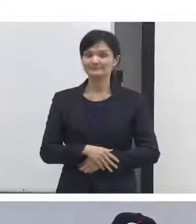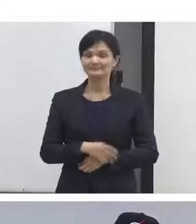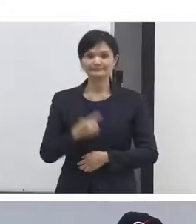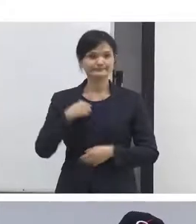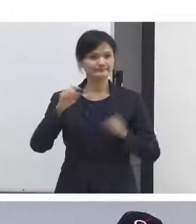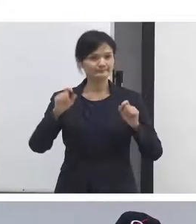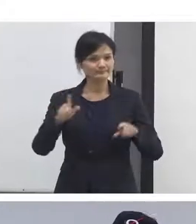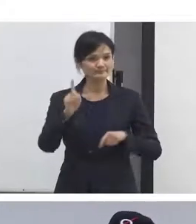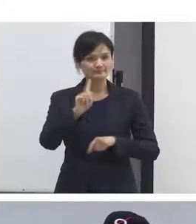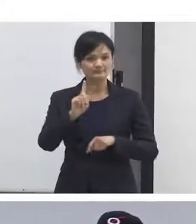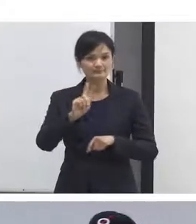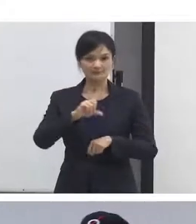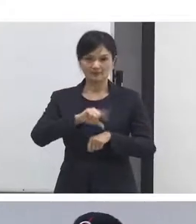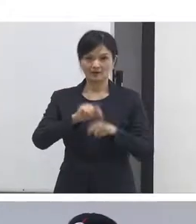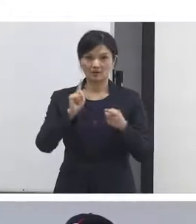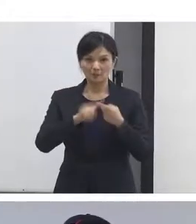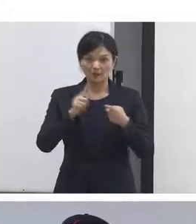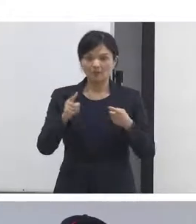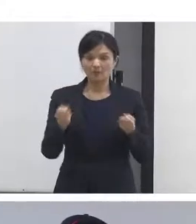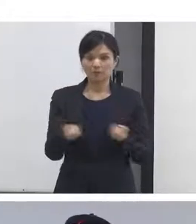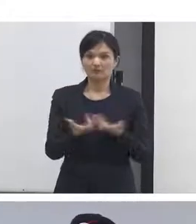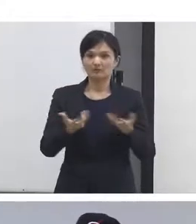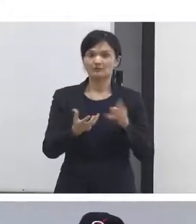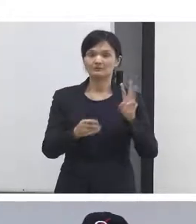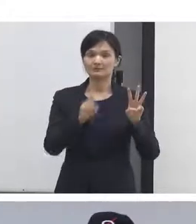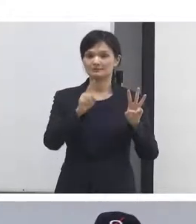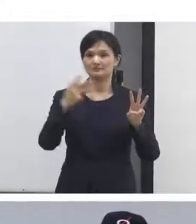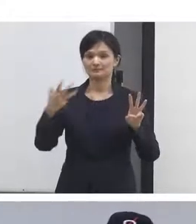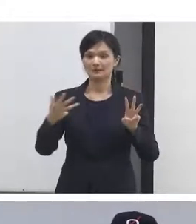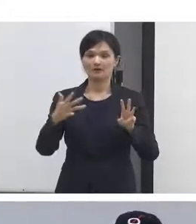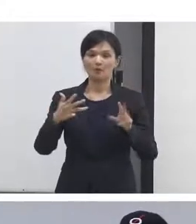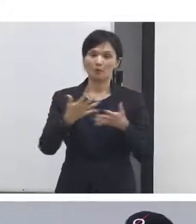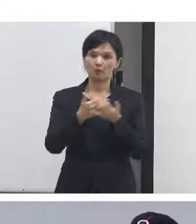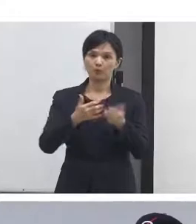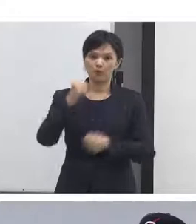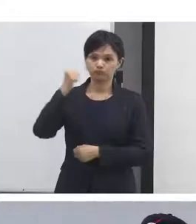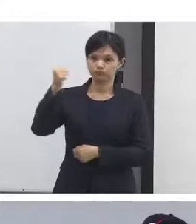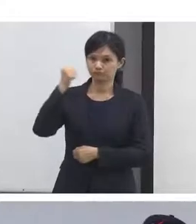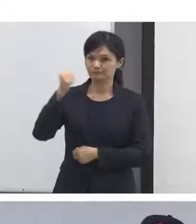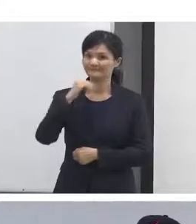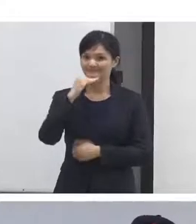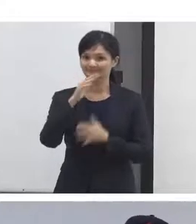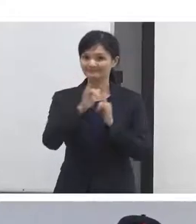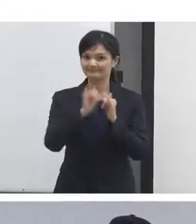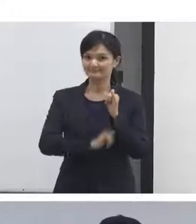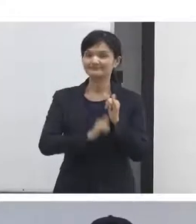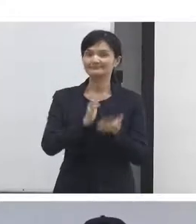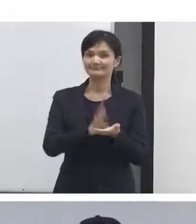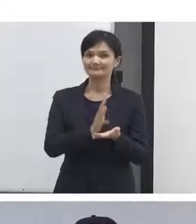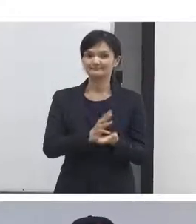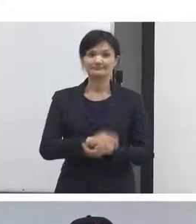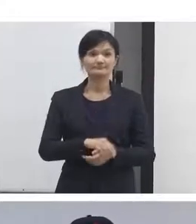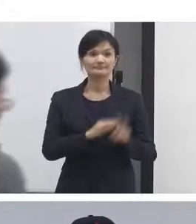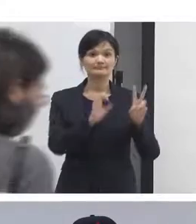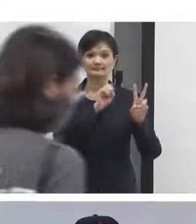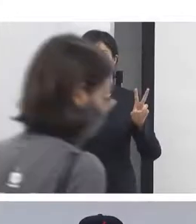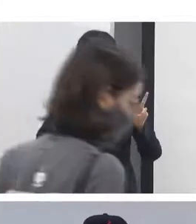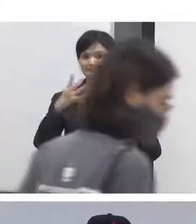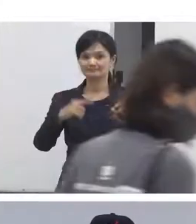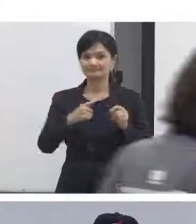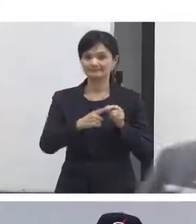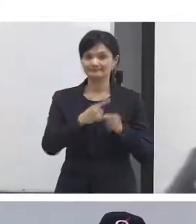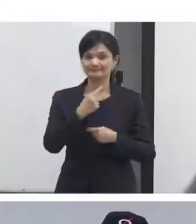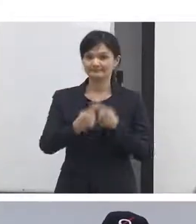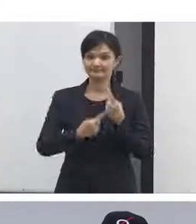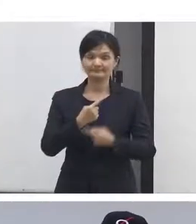个时间点发生3.18，以及说后面可能跟大家介绍一下一些故事。在2014参选了之后，因为可能开